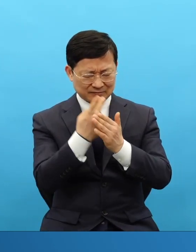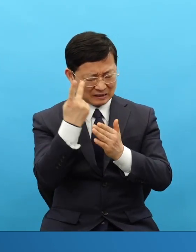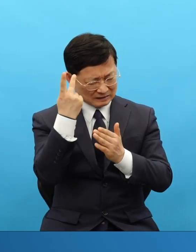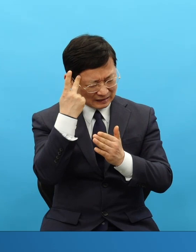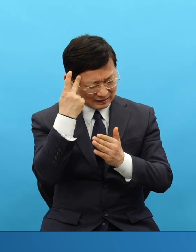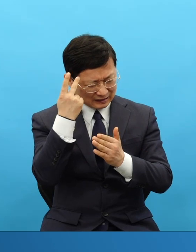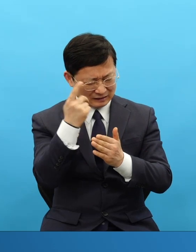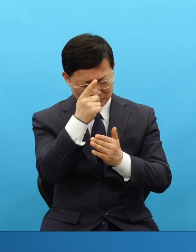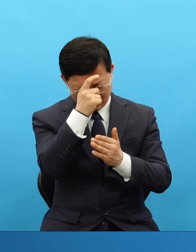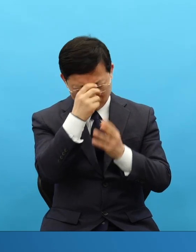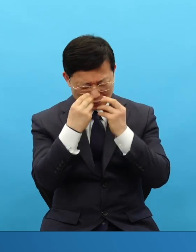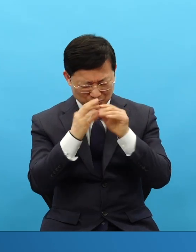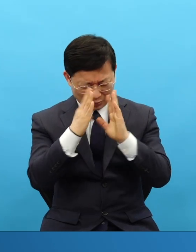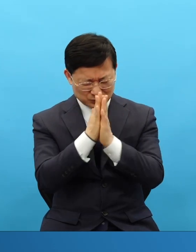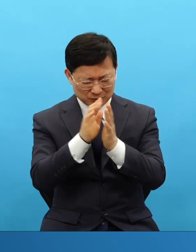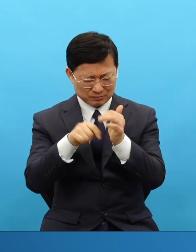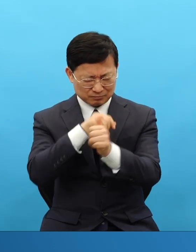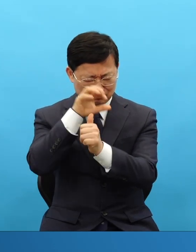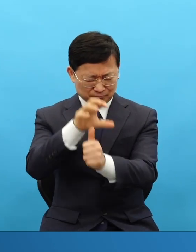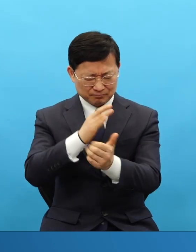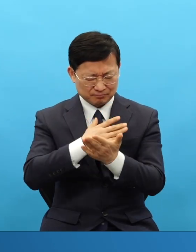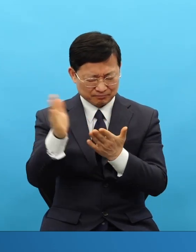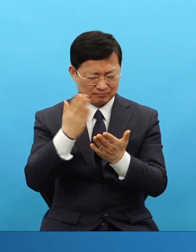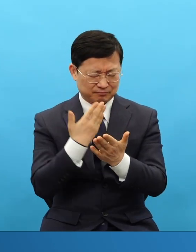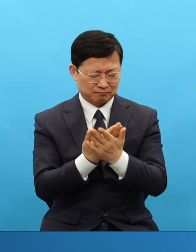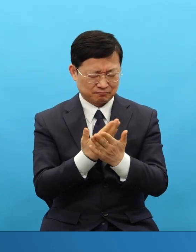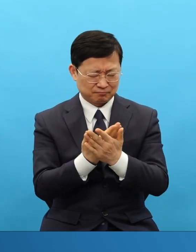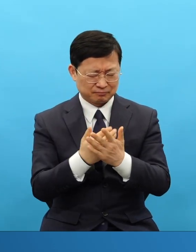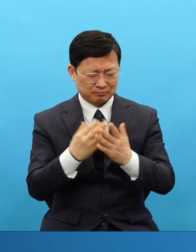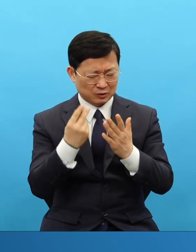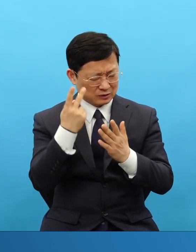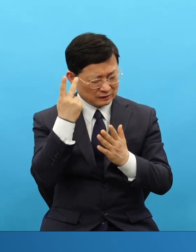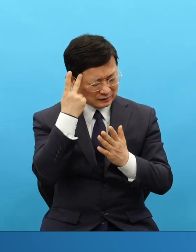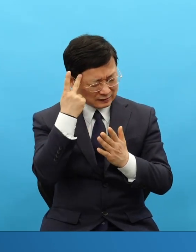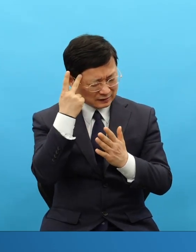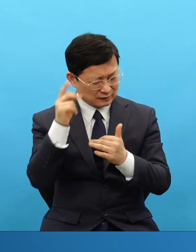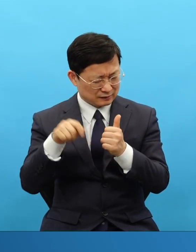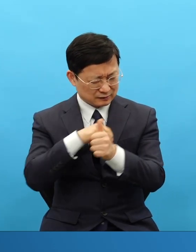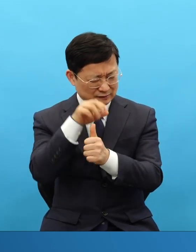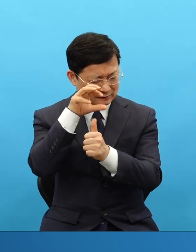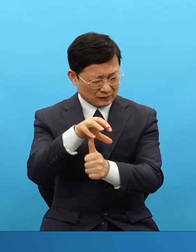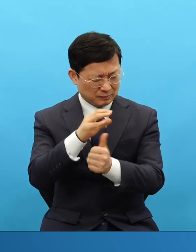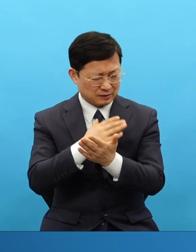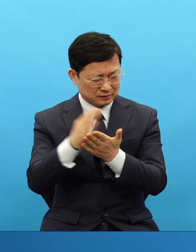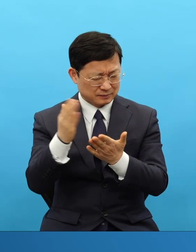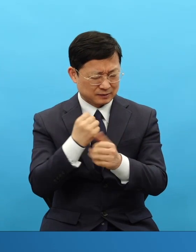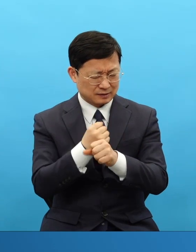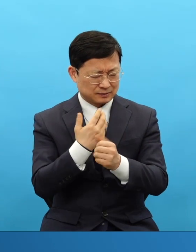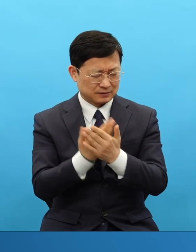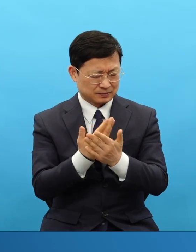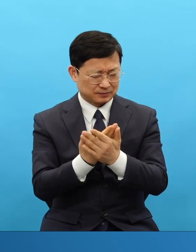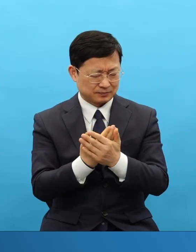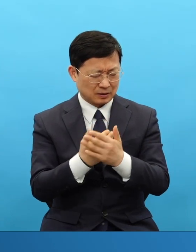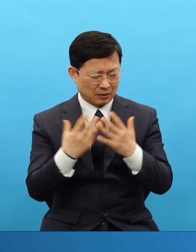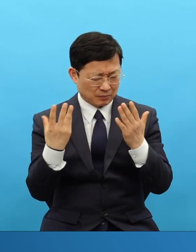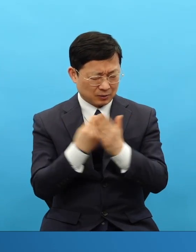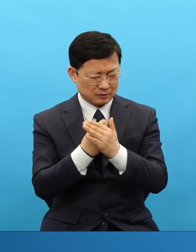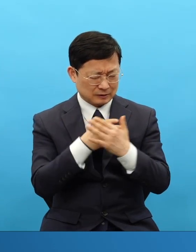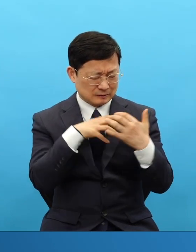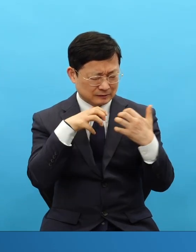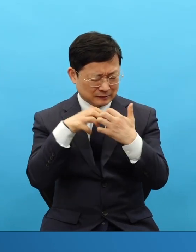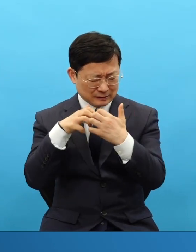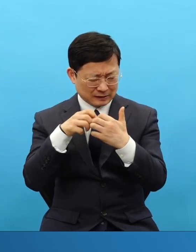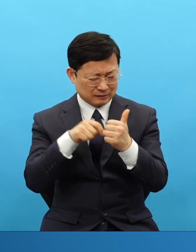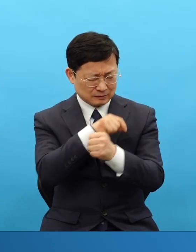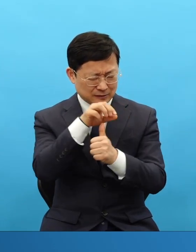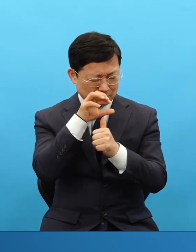결박되게 해 주옵소서 모든 사상이 결박되게 해 주옵소서 모든 싸움이